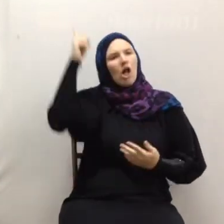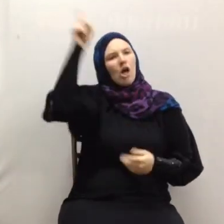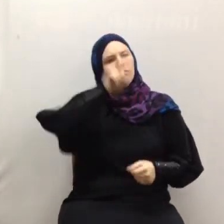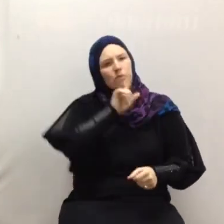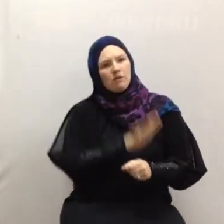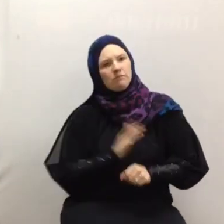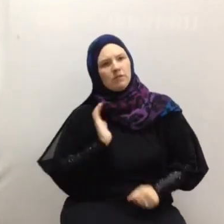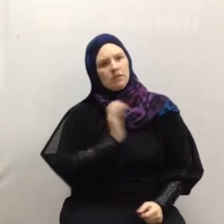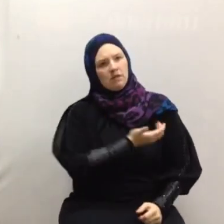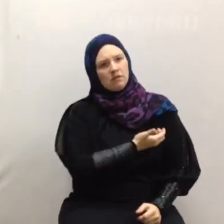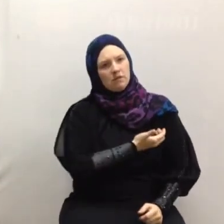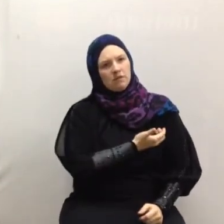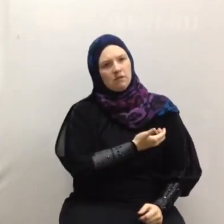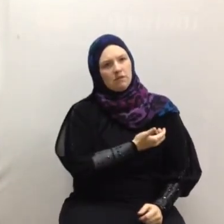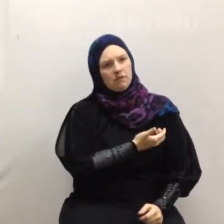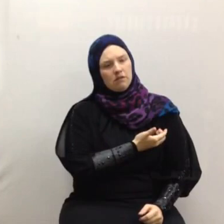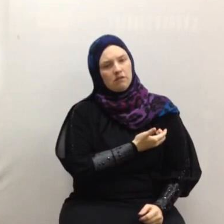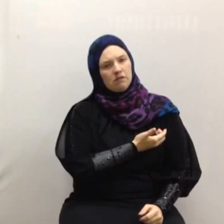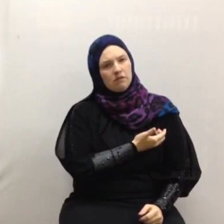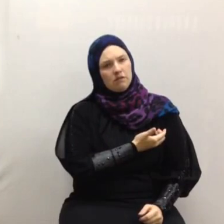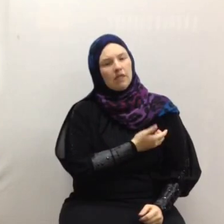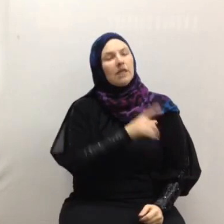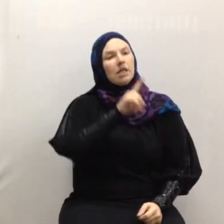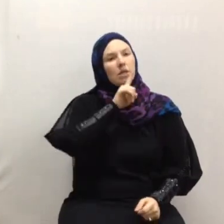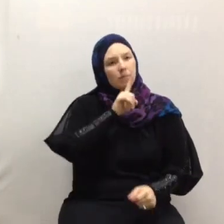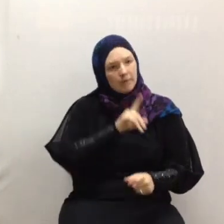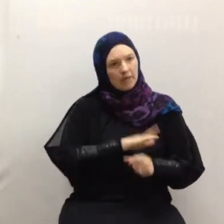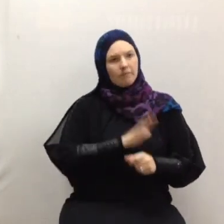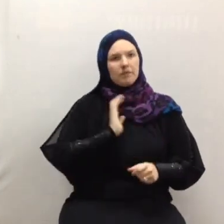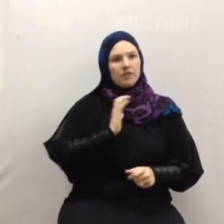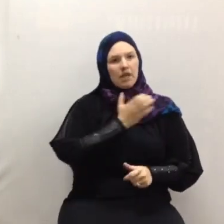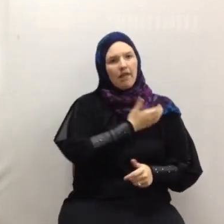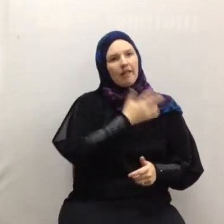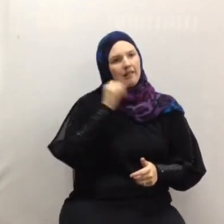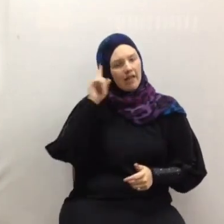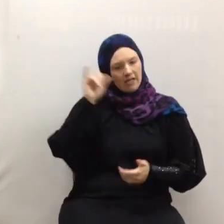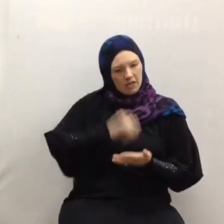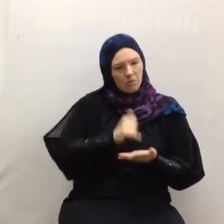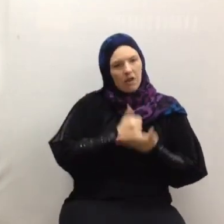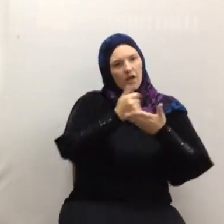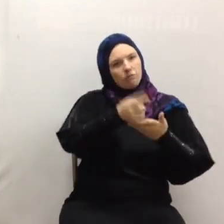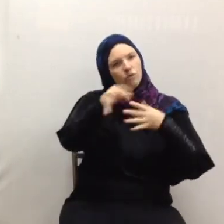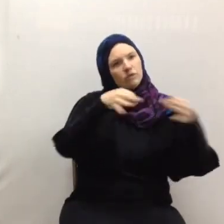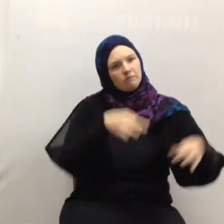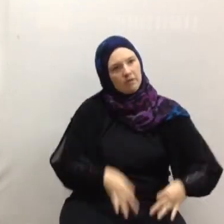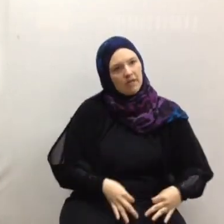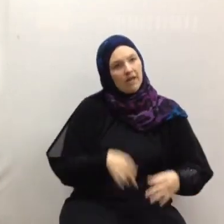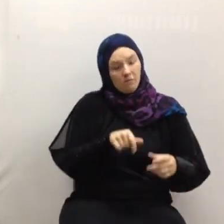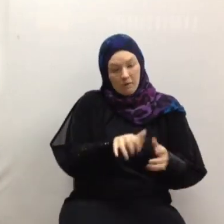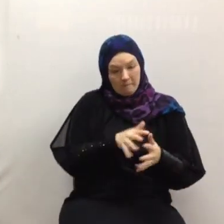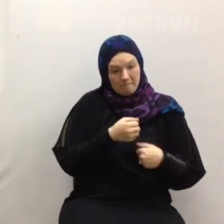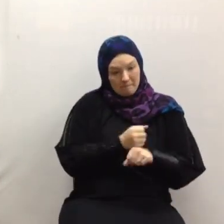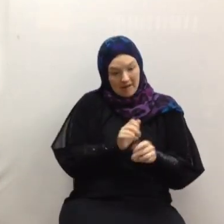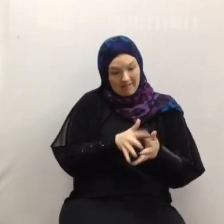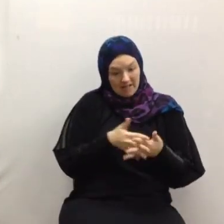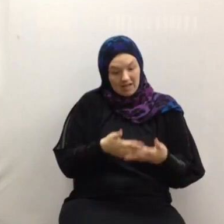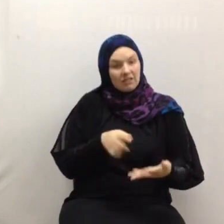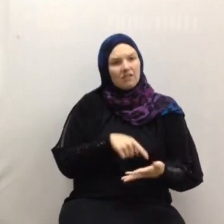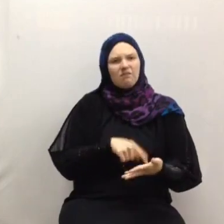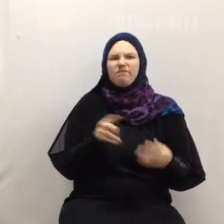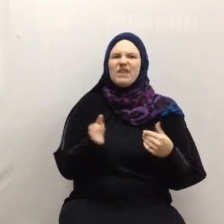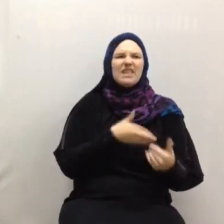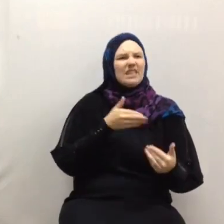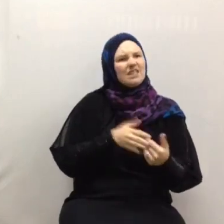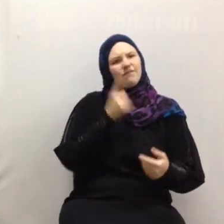يَسَّرْنَا الْقُرْآنَ لِلذِّكْرِ فَهَلْ مِنْ مُدَّكَرِ. We have made this recital an easy one, the